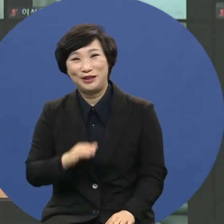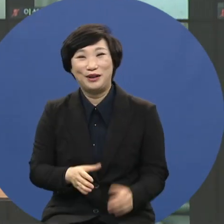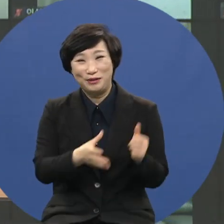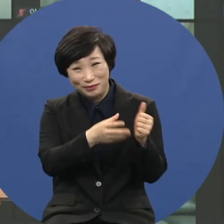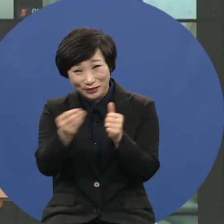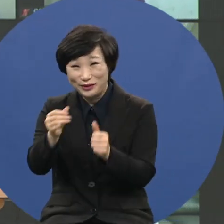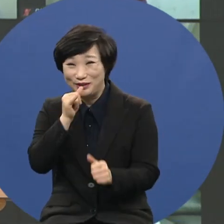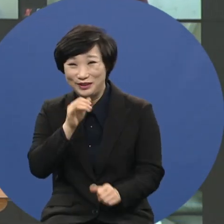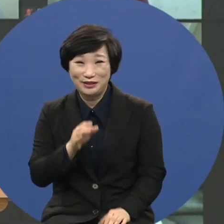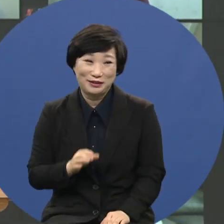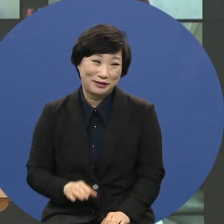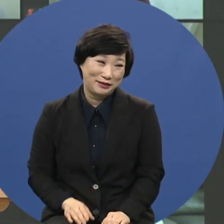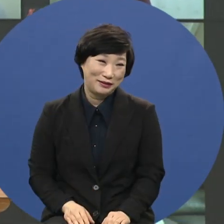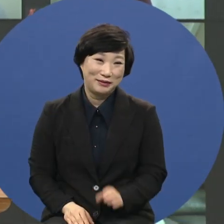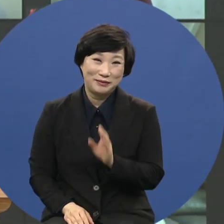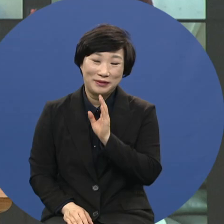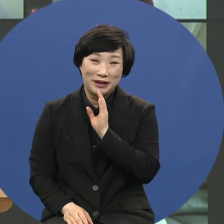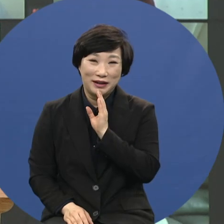때